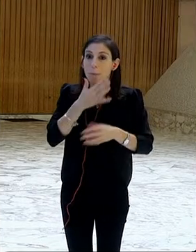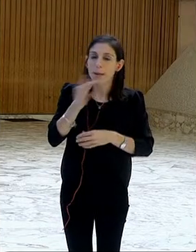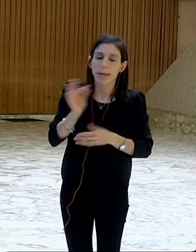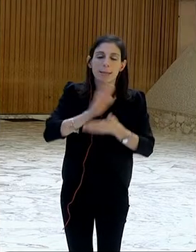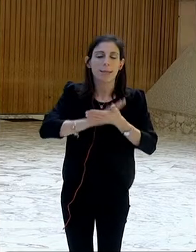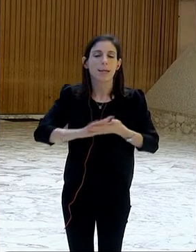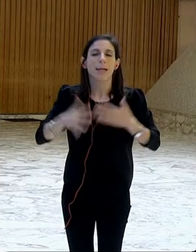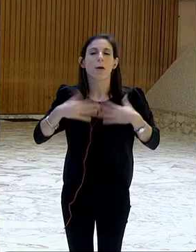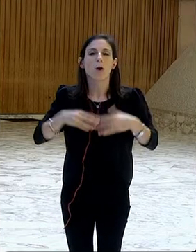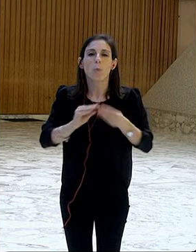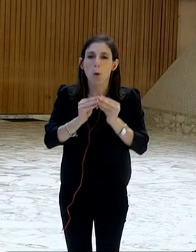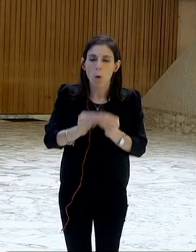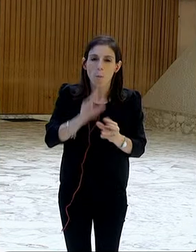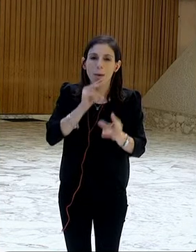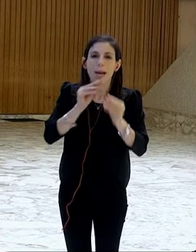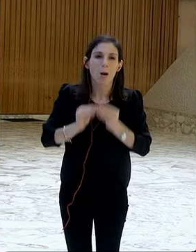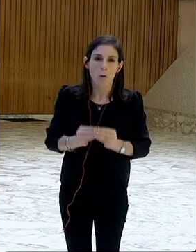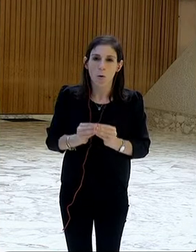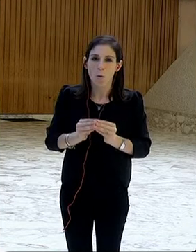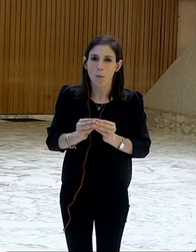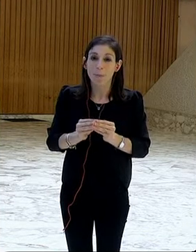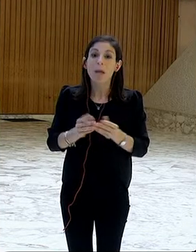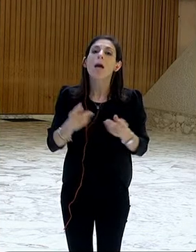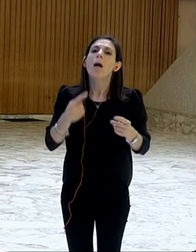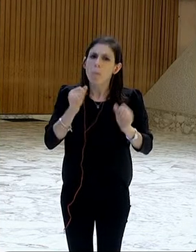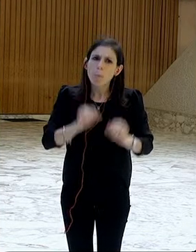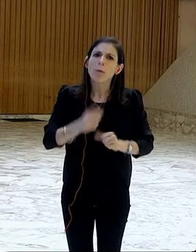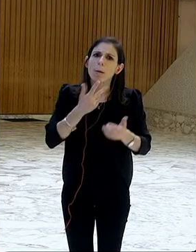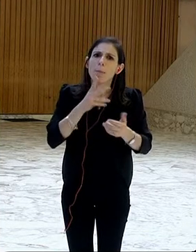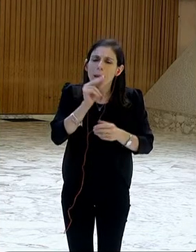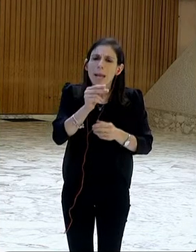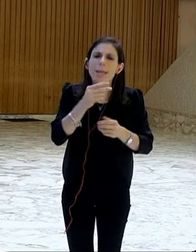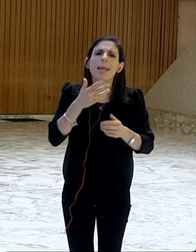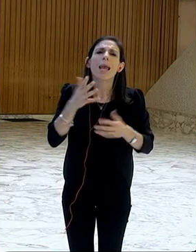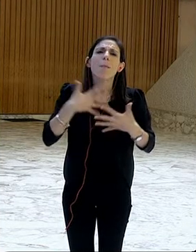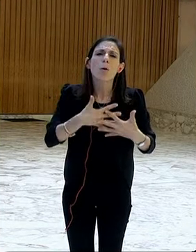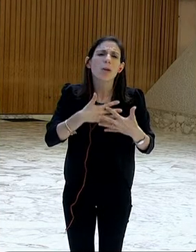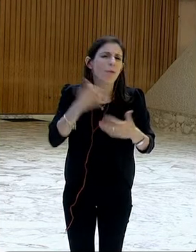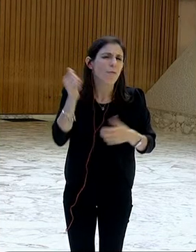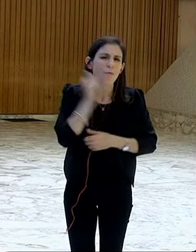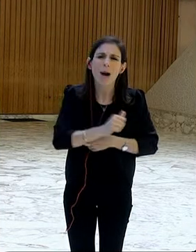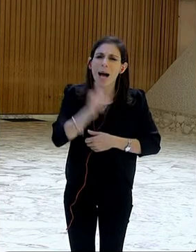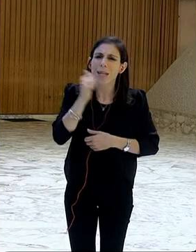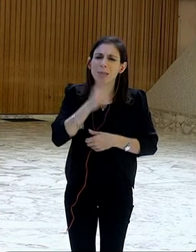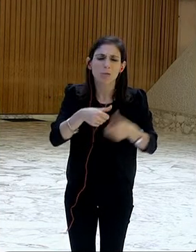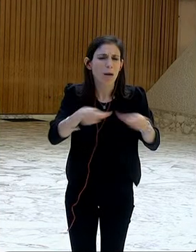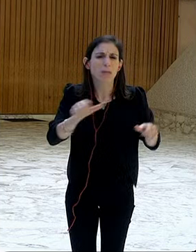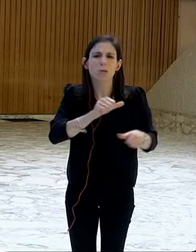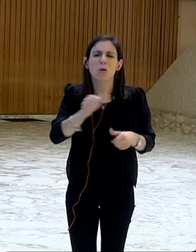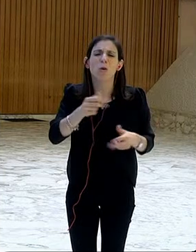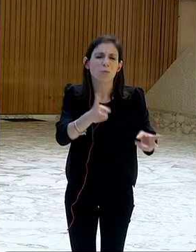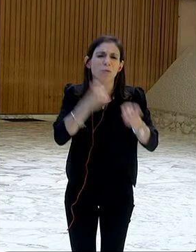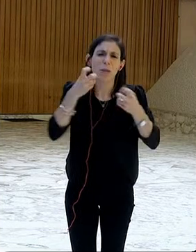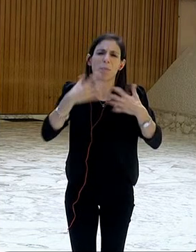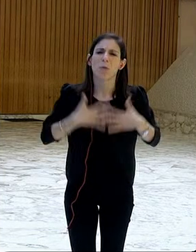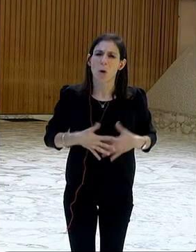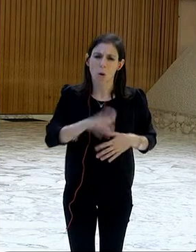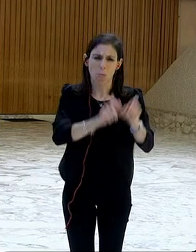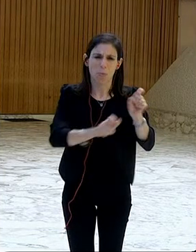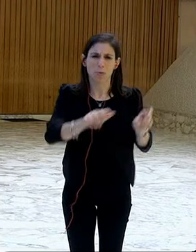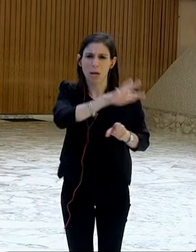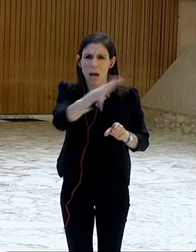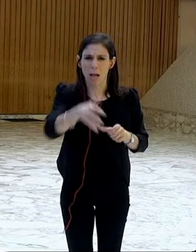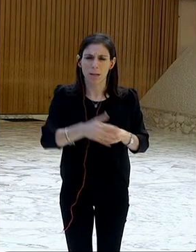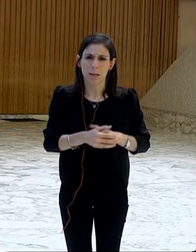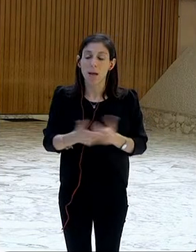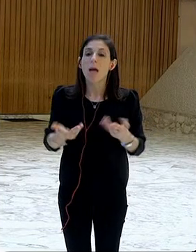de l'amour mensonger, basé sur l'exploitation de l'autre et de soi-même? Comment les protéger d'une sexualité malade, de